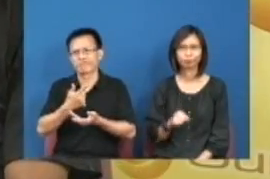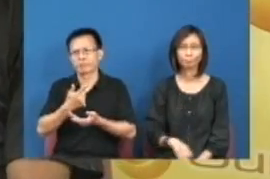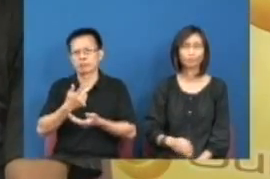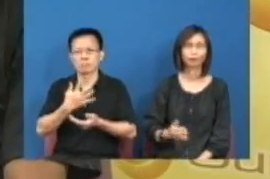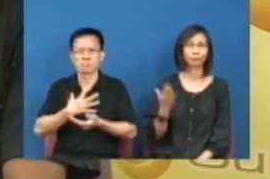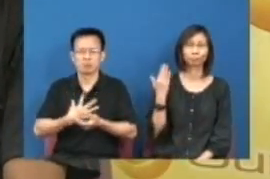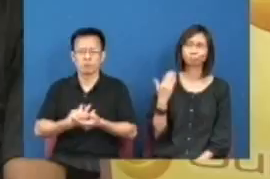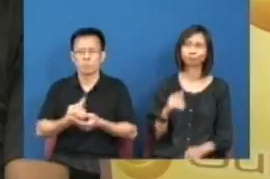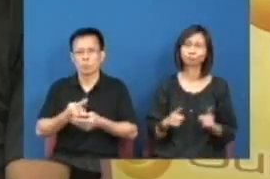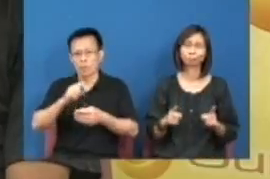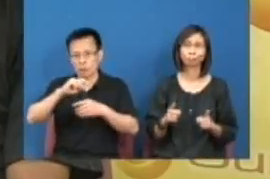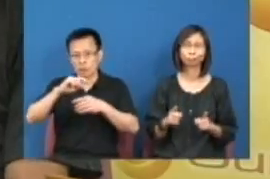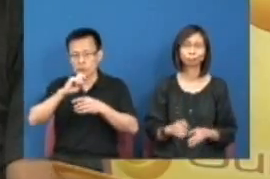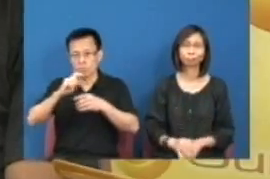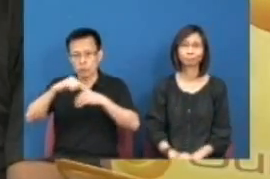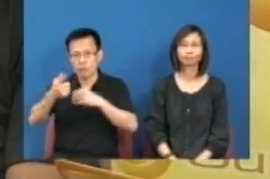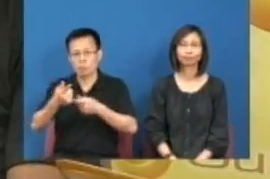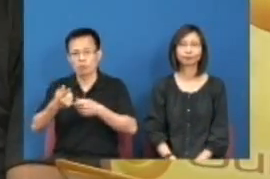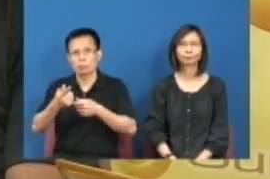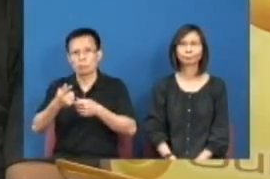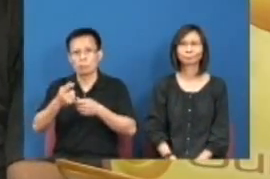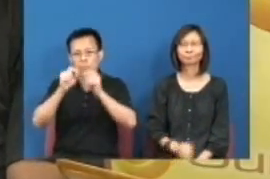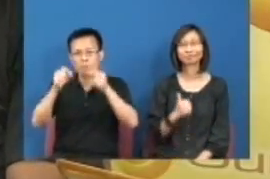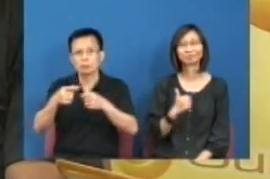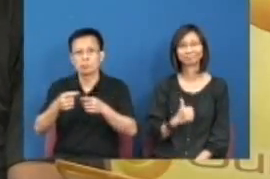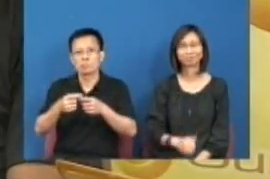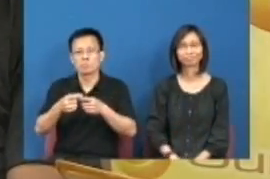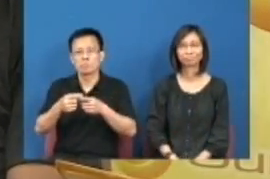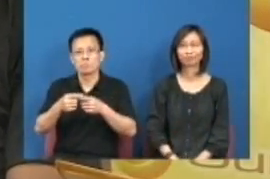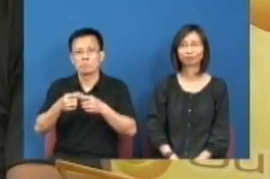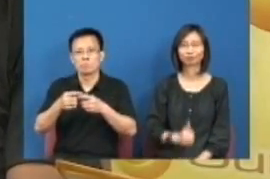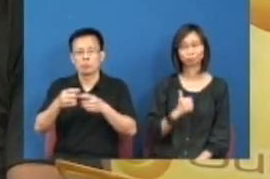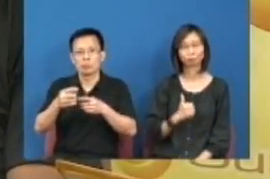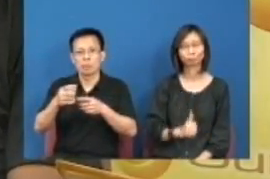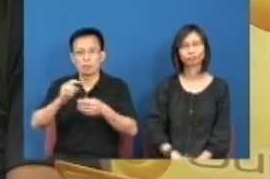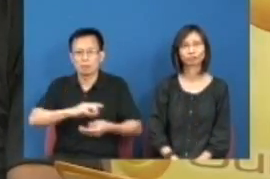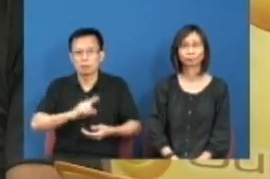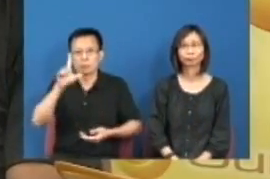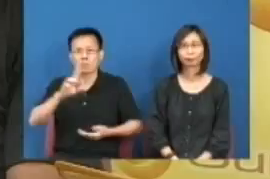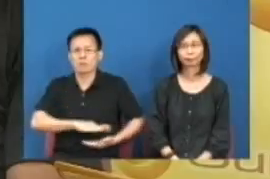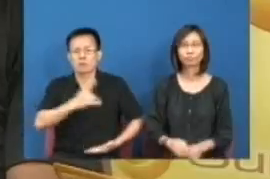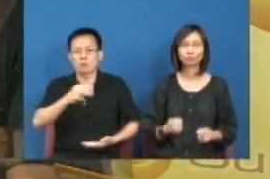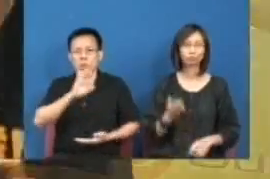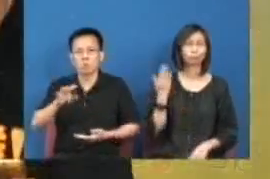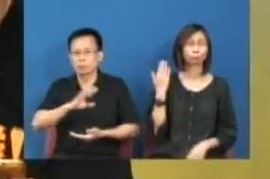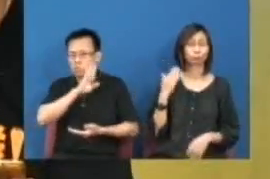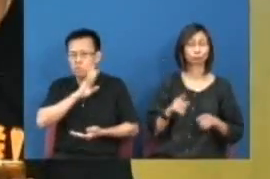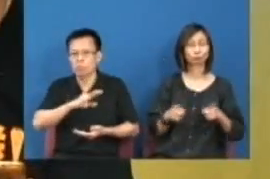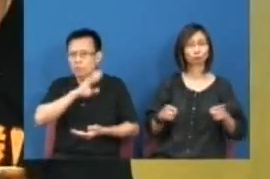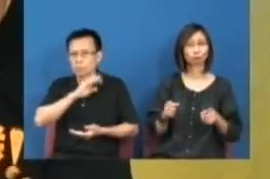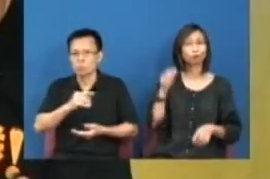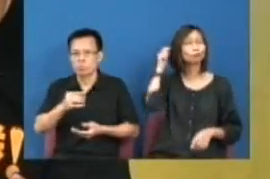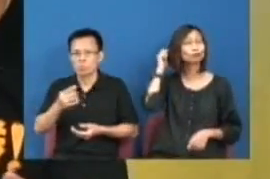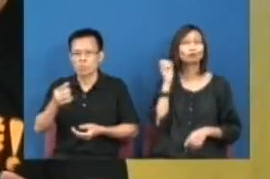頭先。 咁另一個問題咧，李嘉誠有間酒店冇人住喎，咁啊住咗喺君悦。 嗯。啱頭先秦妹提過就係依一